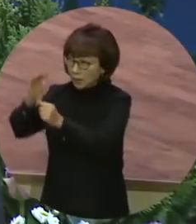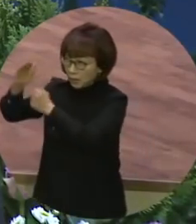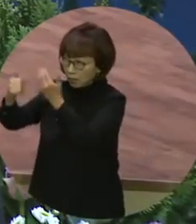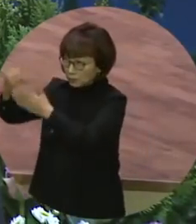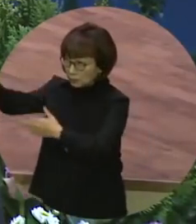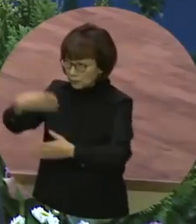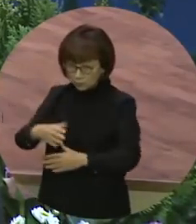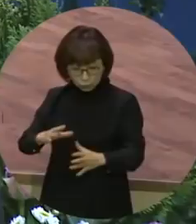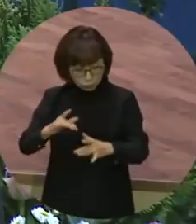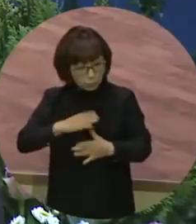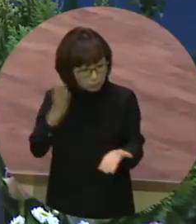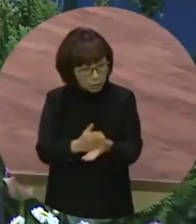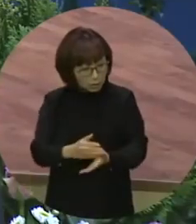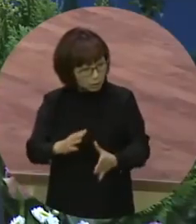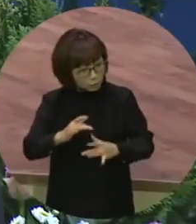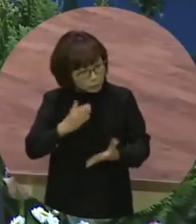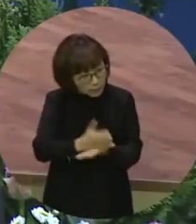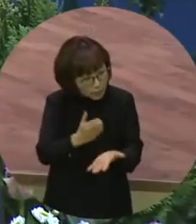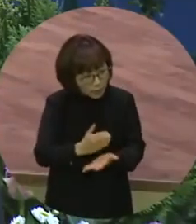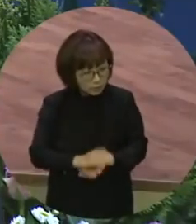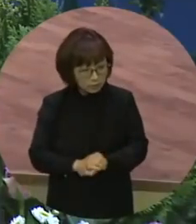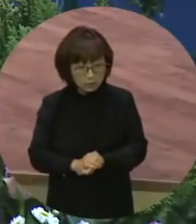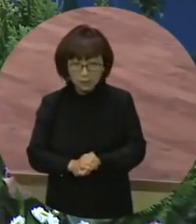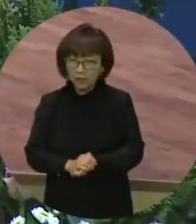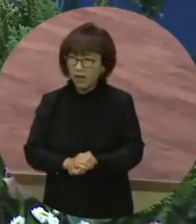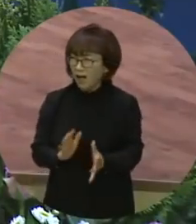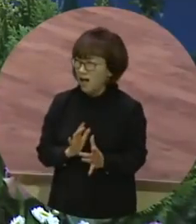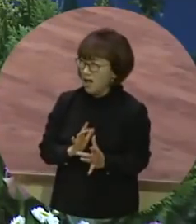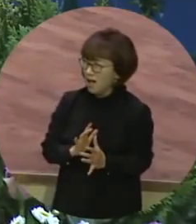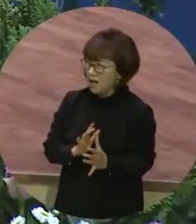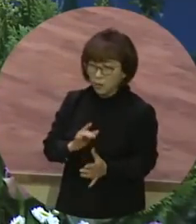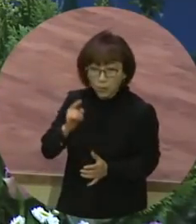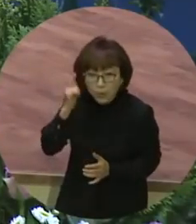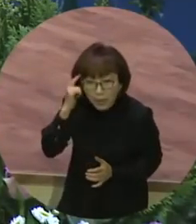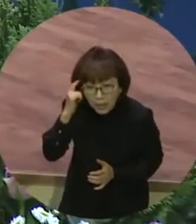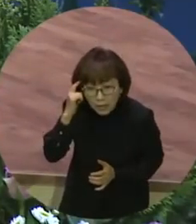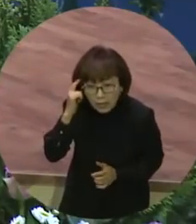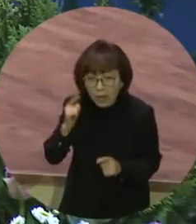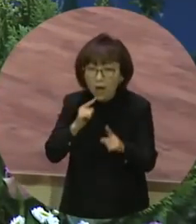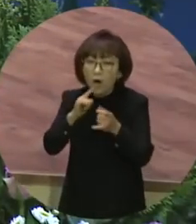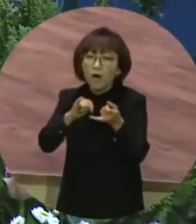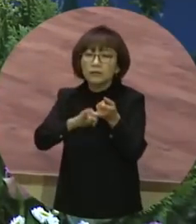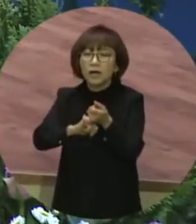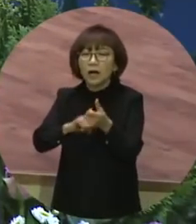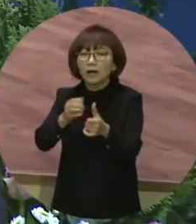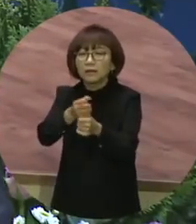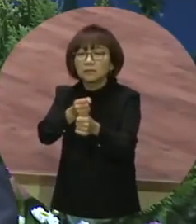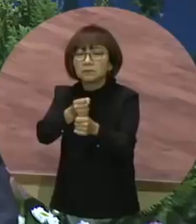두려워하지 말라고 말할 정도로 두려워합니까? 언약을 놓쳤기 때문입니다.